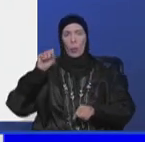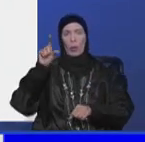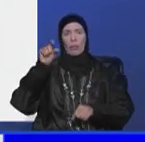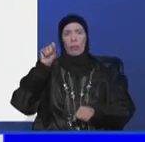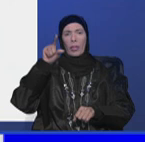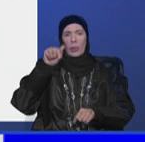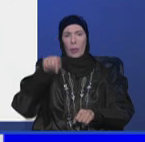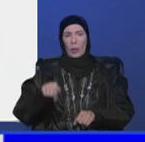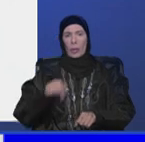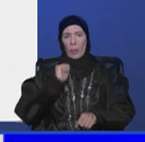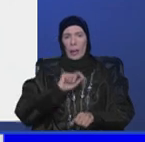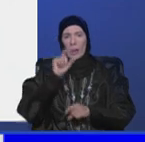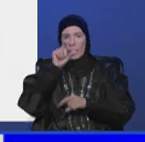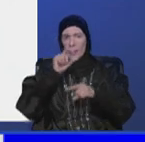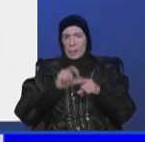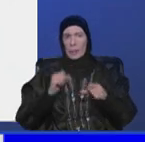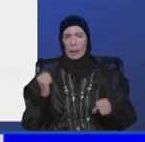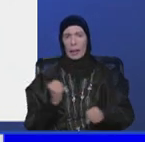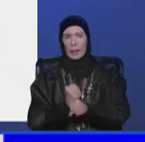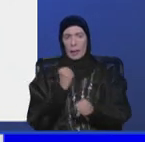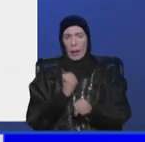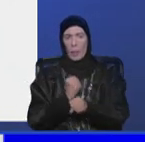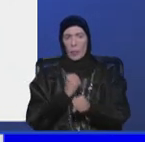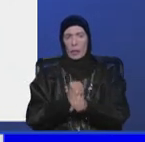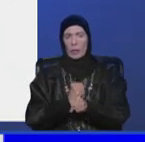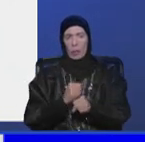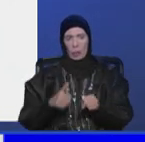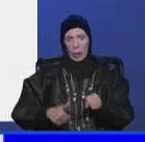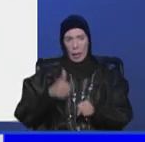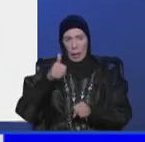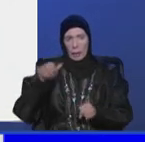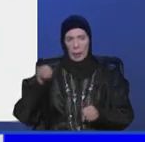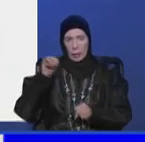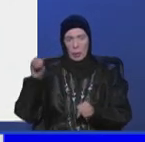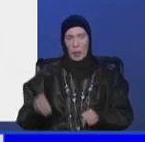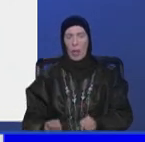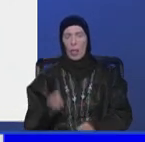والفضي، وذلك حسب نسبة الأداء. واستطاعت الهيئة